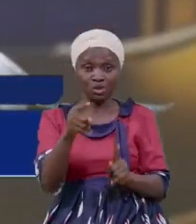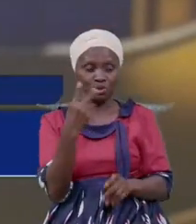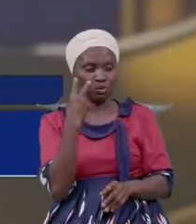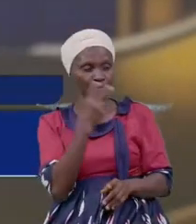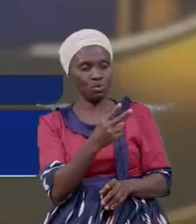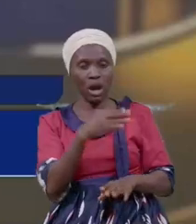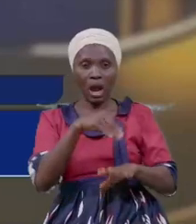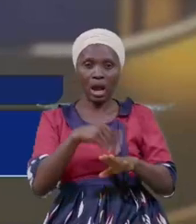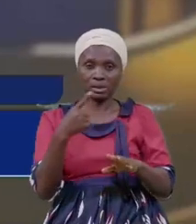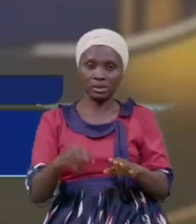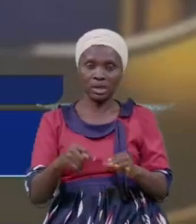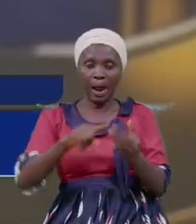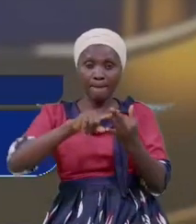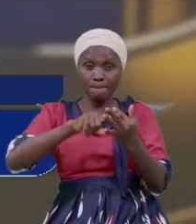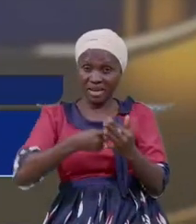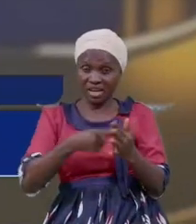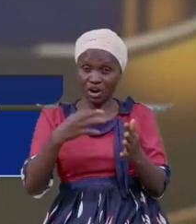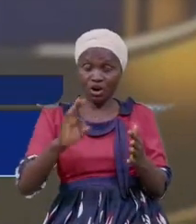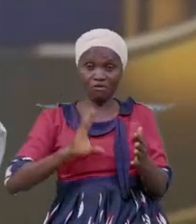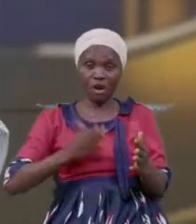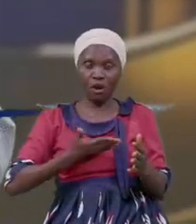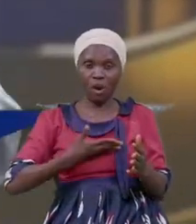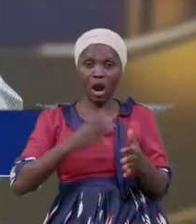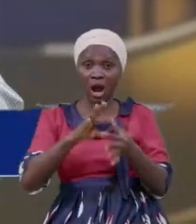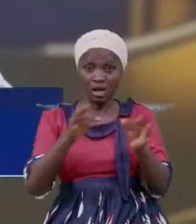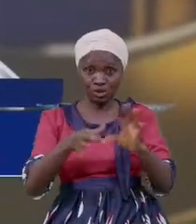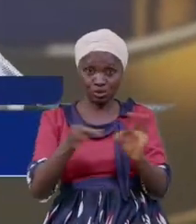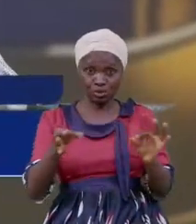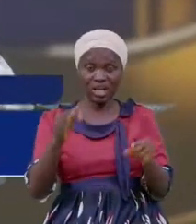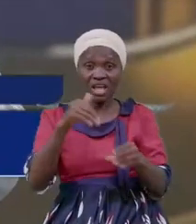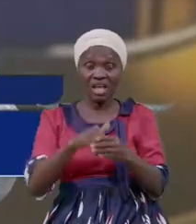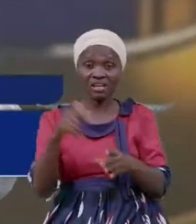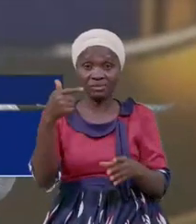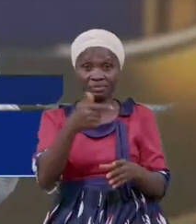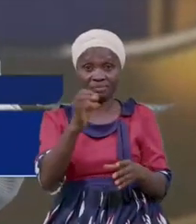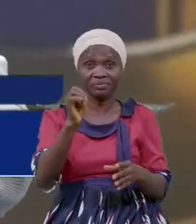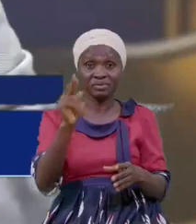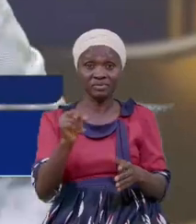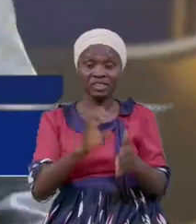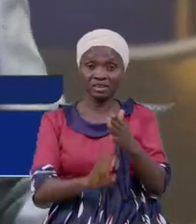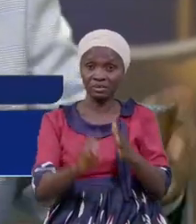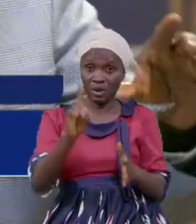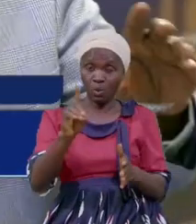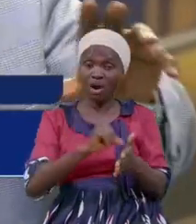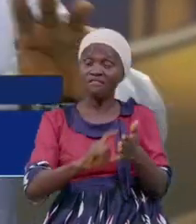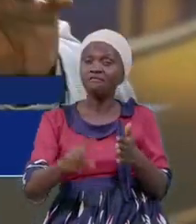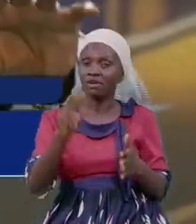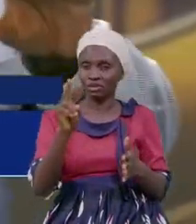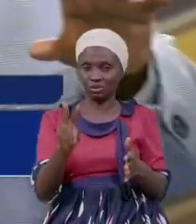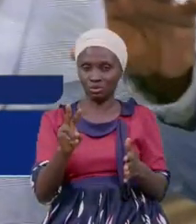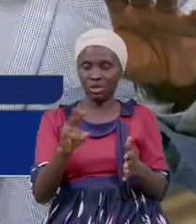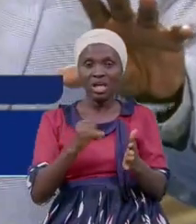vous regardez le début de la Bible en Genèse 1 verset 2